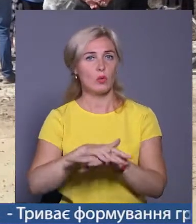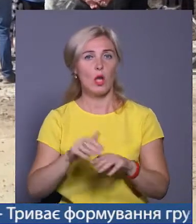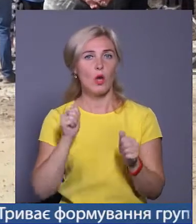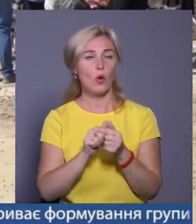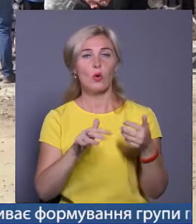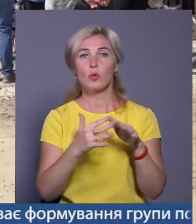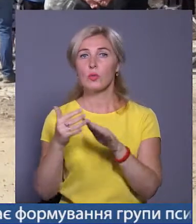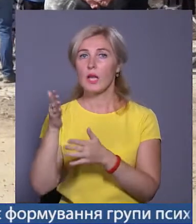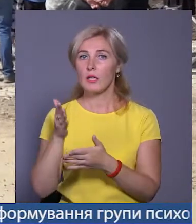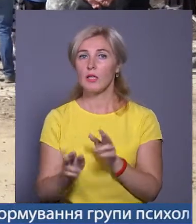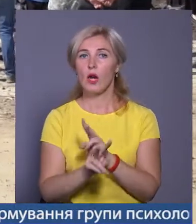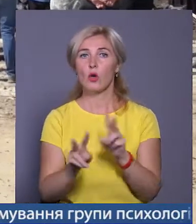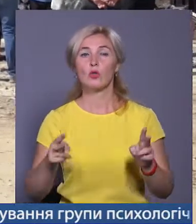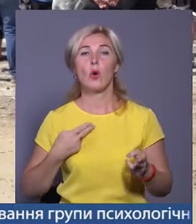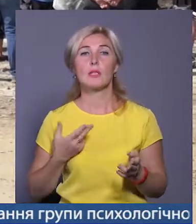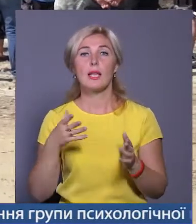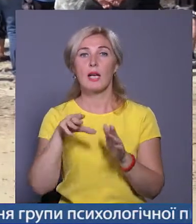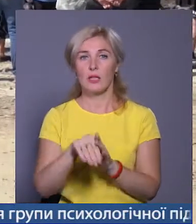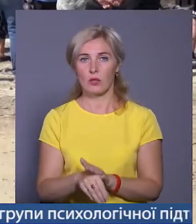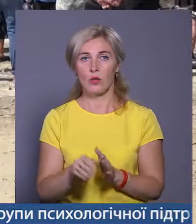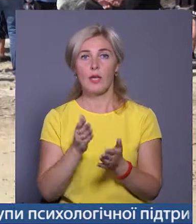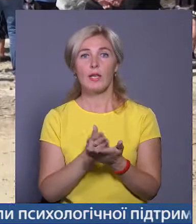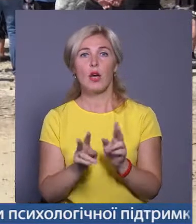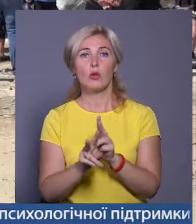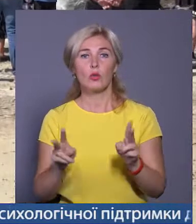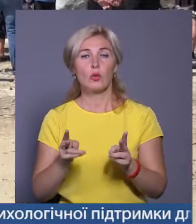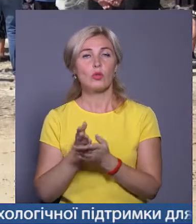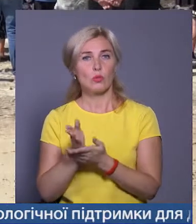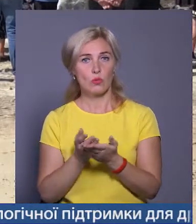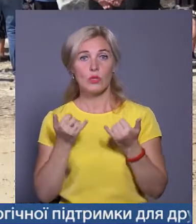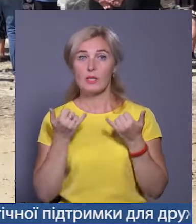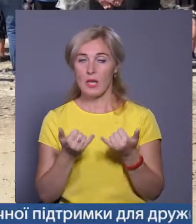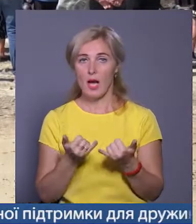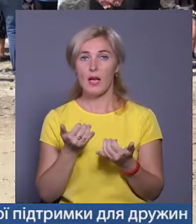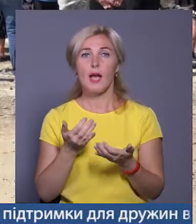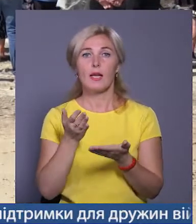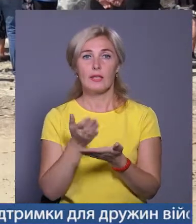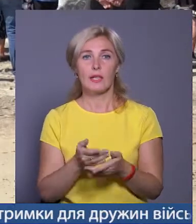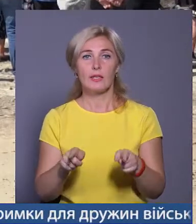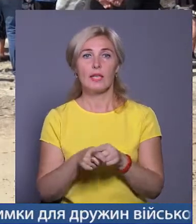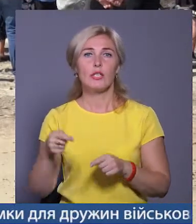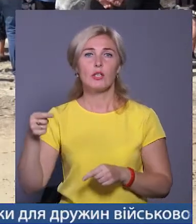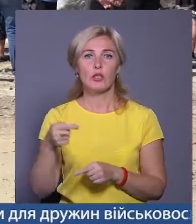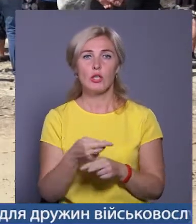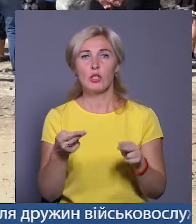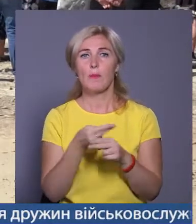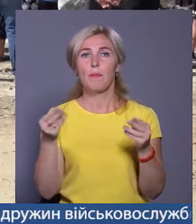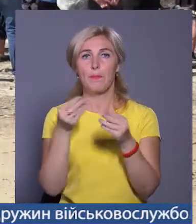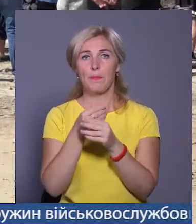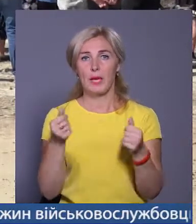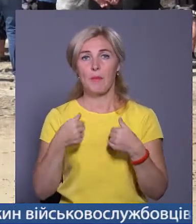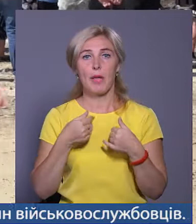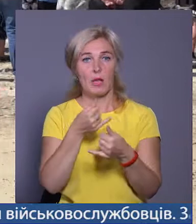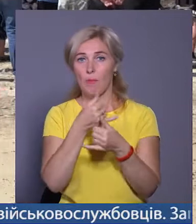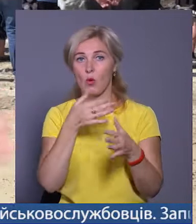селища є хтось, хто загинув, є хтось, хто проходить військову службу, є тисячі безвісті зниклих, і ми не можемо сказати, що